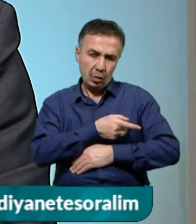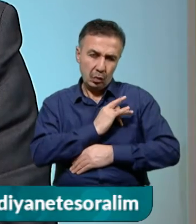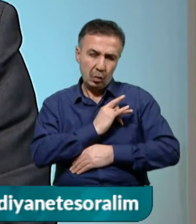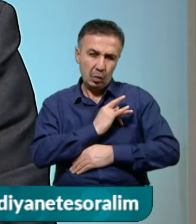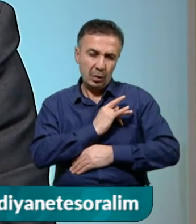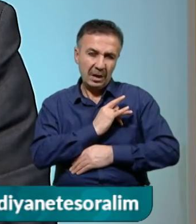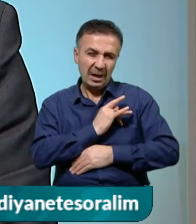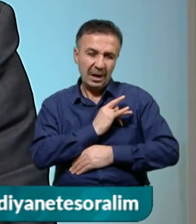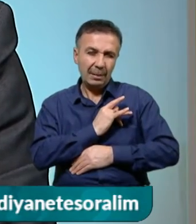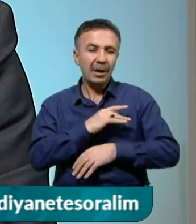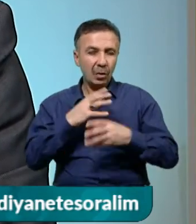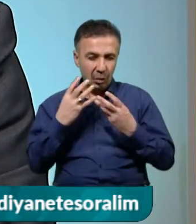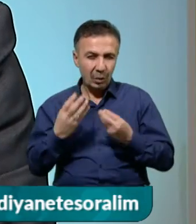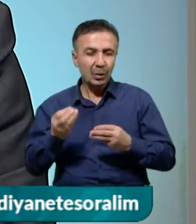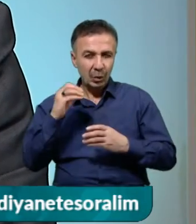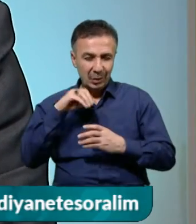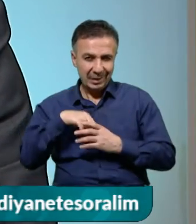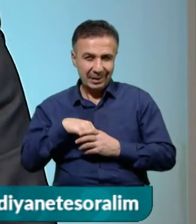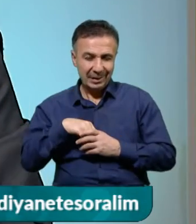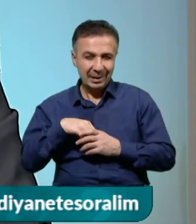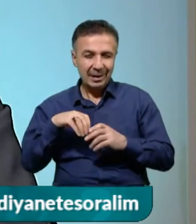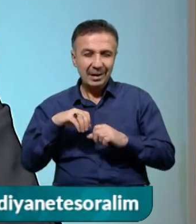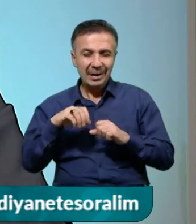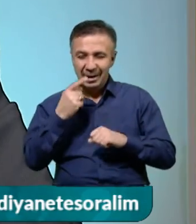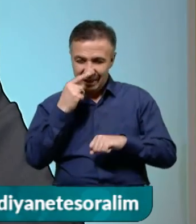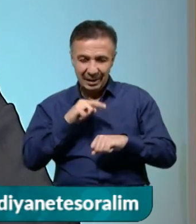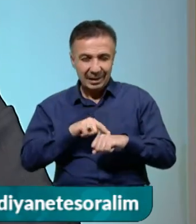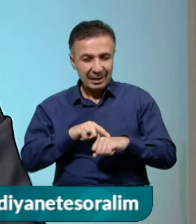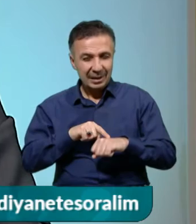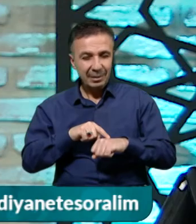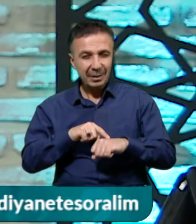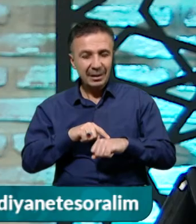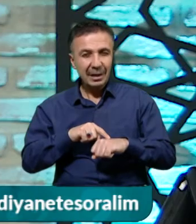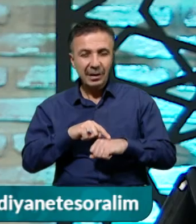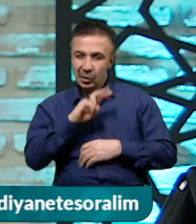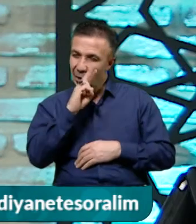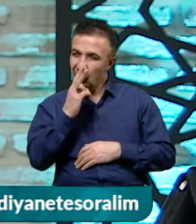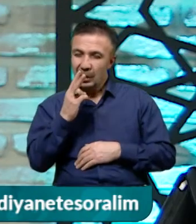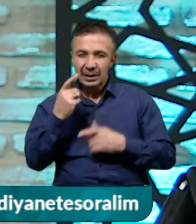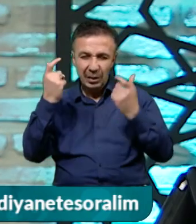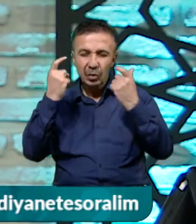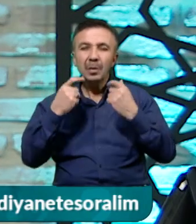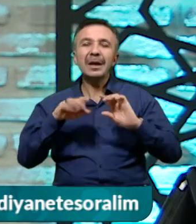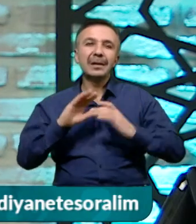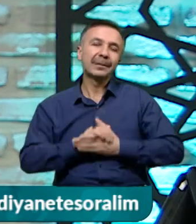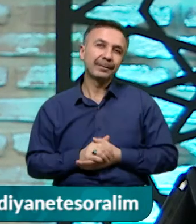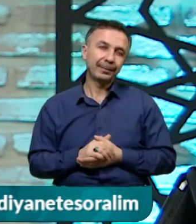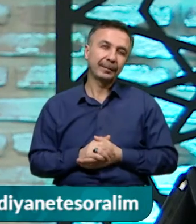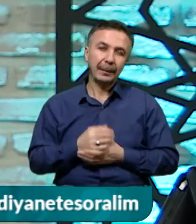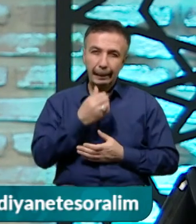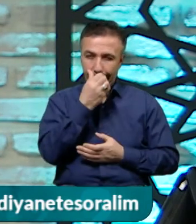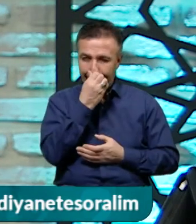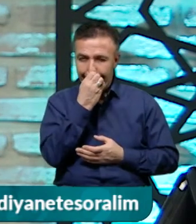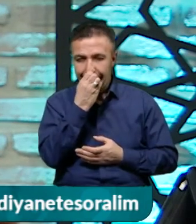inançtan kaynaklanıyor ve inancımıza ve bizi Vebal veya günah altına sokmayacağım da hatırlatmak istiyorum seyircilerimiz ben soruyu sorarken